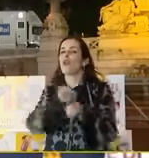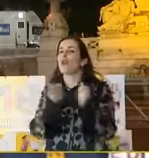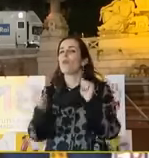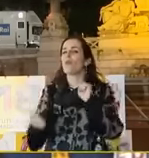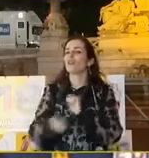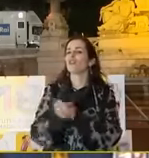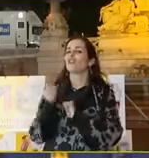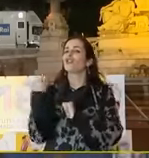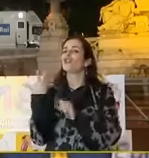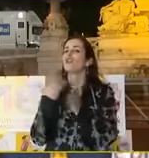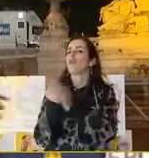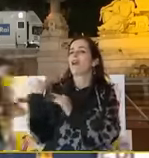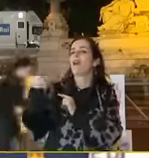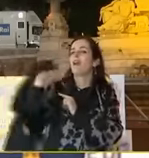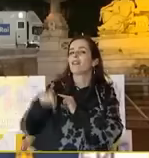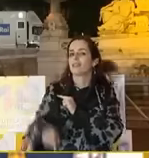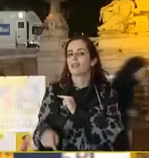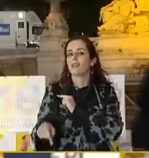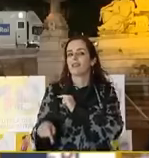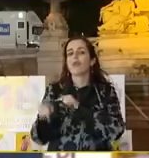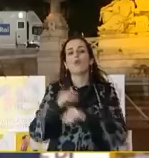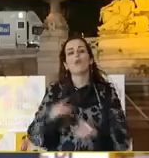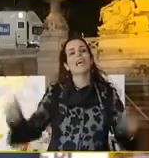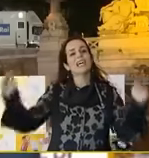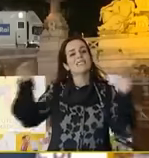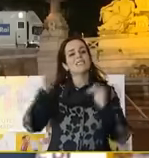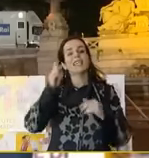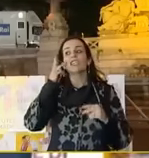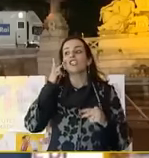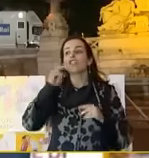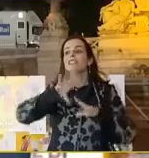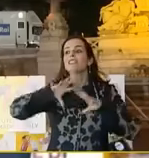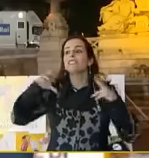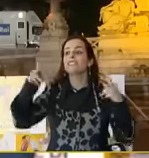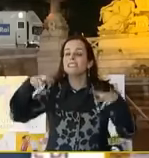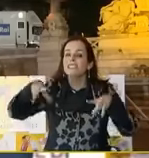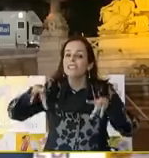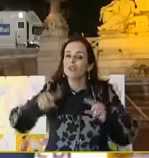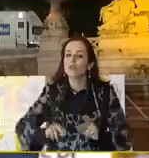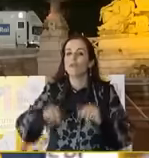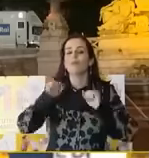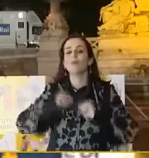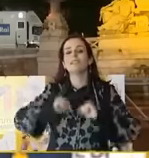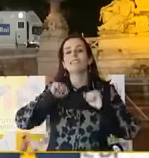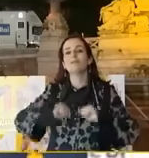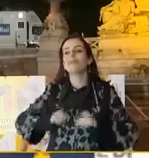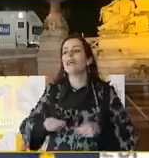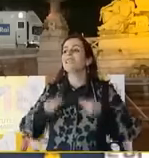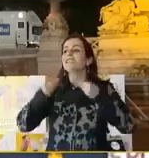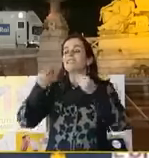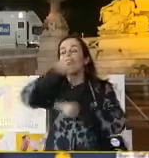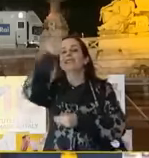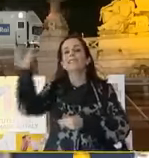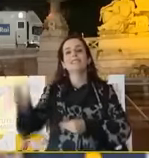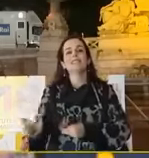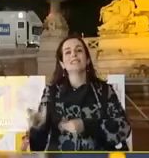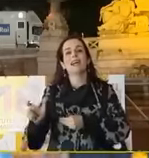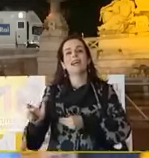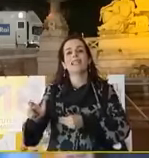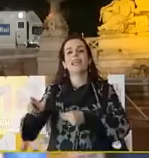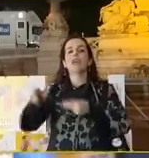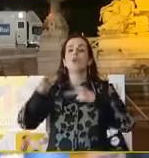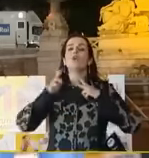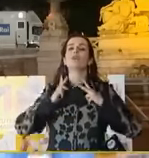5 anni. La serata che ci vede di nuovo con la possibilità di dare a questo paese un'altra speranza,